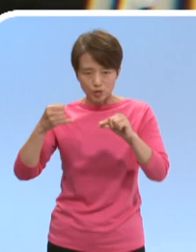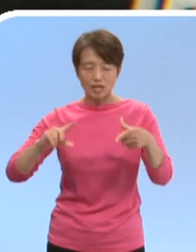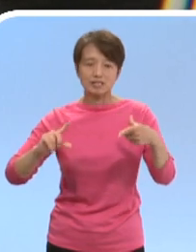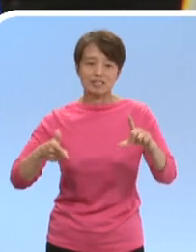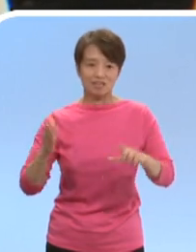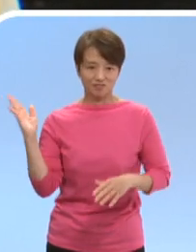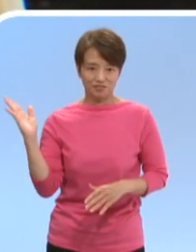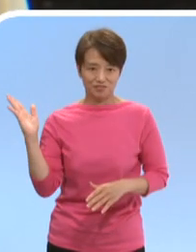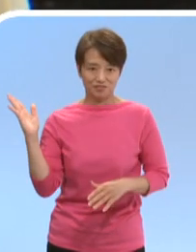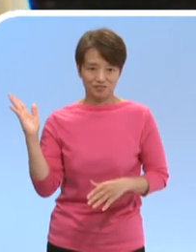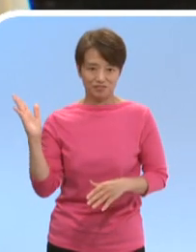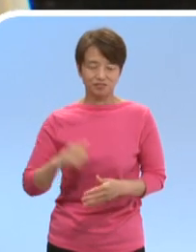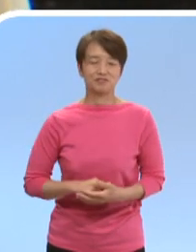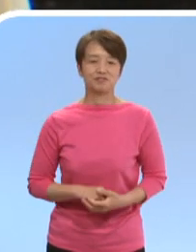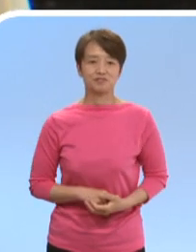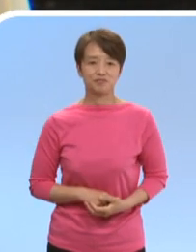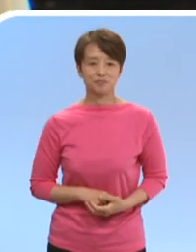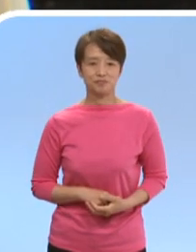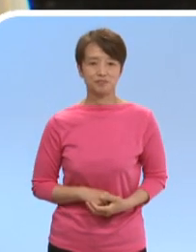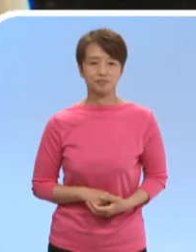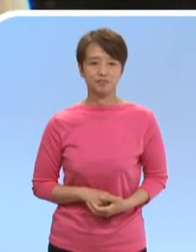さに違いがあるんです。